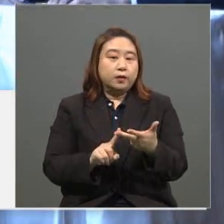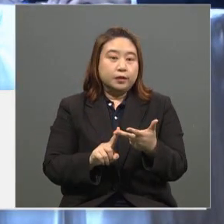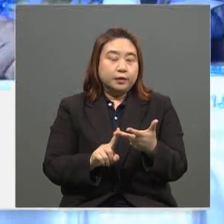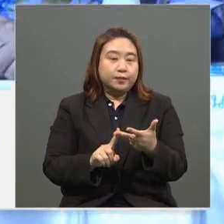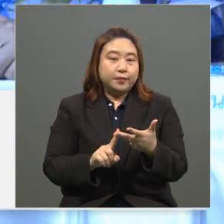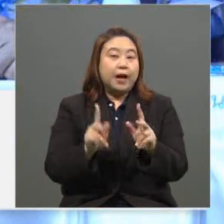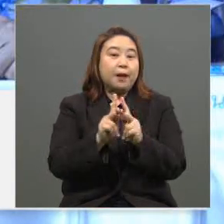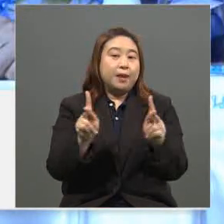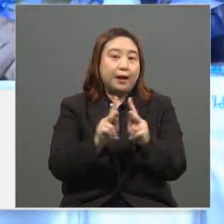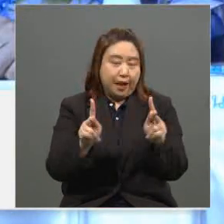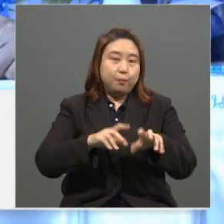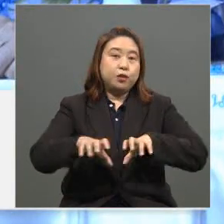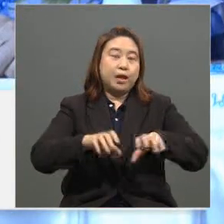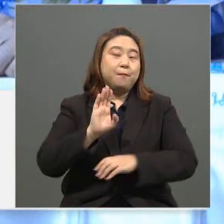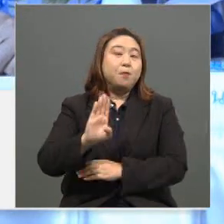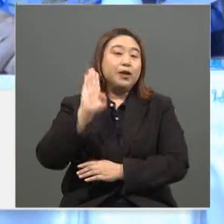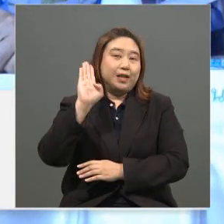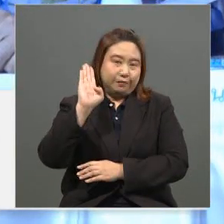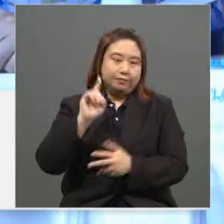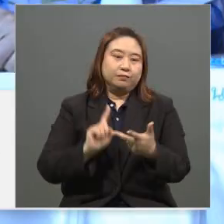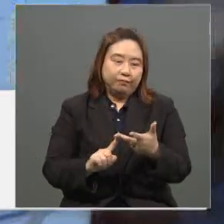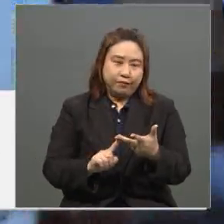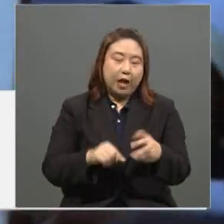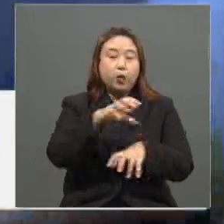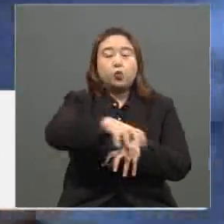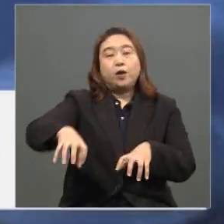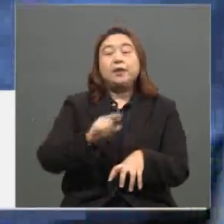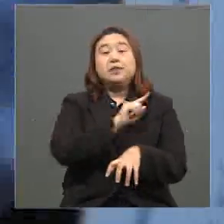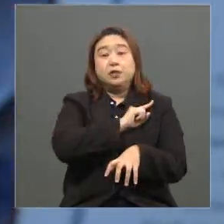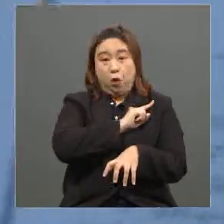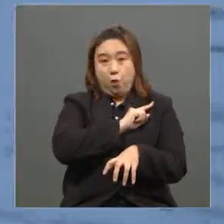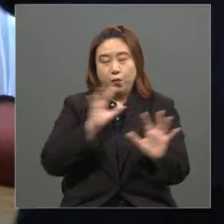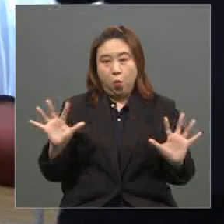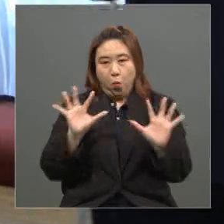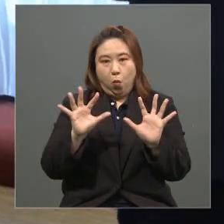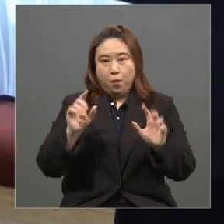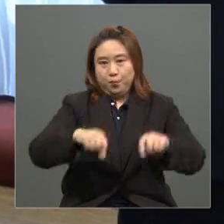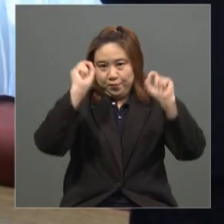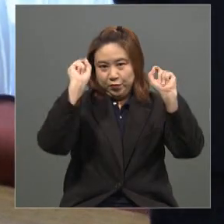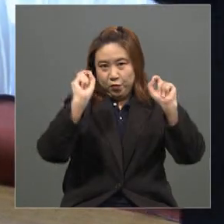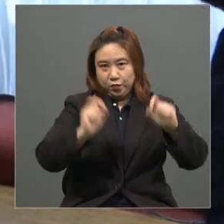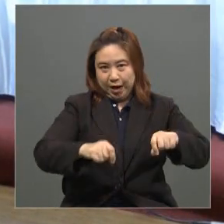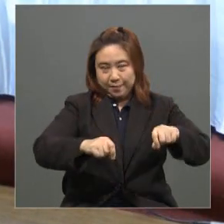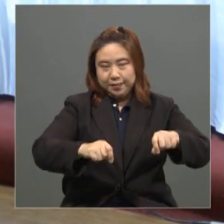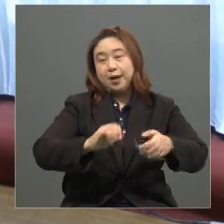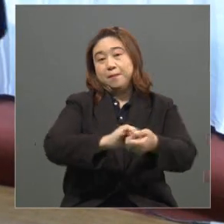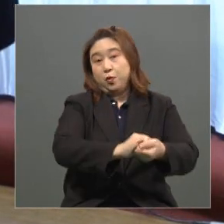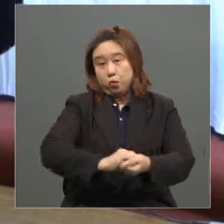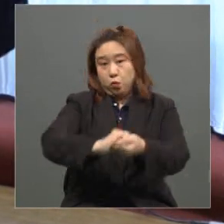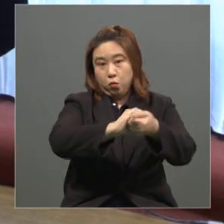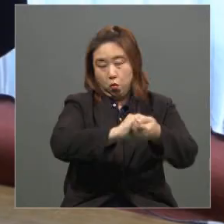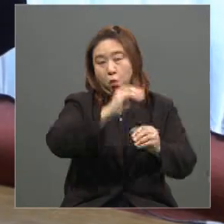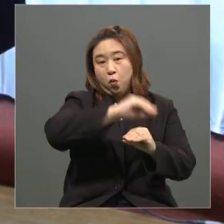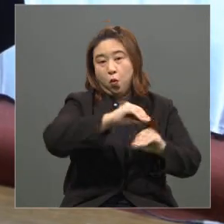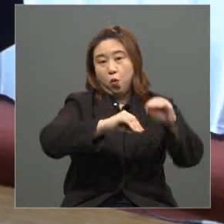นะครับกรรมการผู้จัดการบริษัทจ๊อบฟินฟินจำกัดและหน่วยงานที่เกี่ยวข้องร่วมลงนามบันทึกข้อตกลงหรือว่าMOUในโครงการ